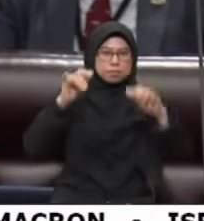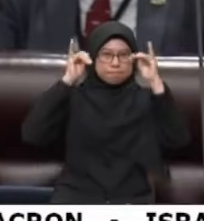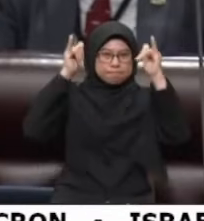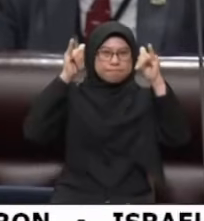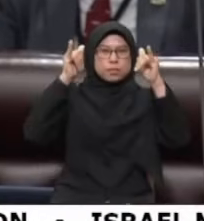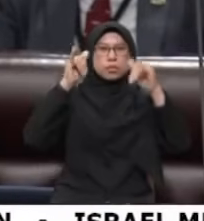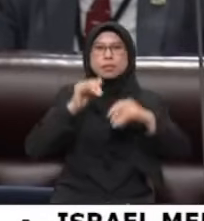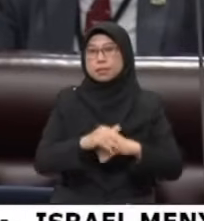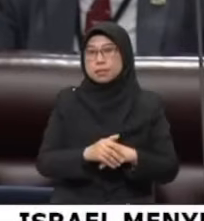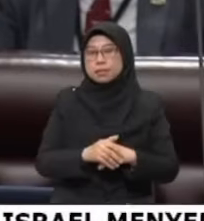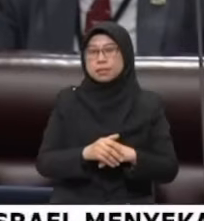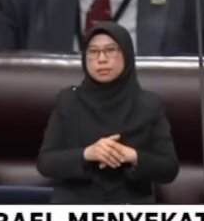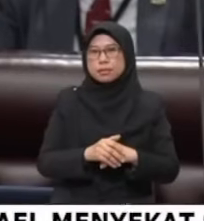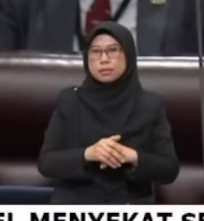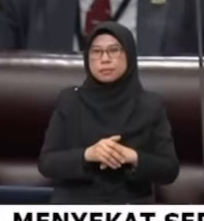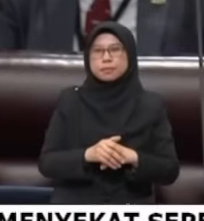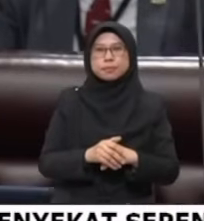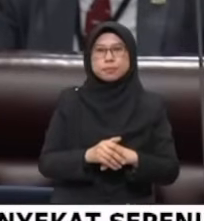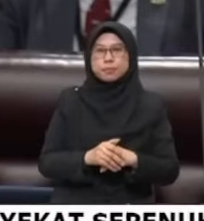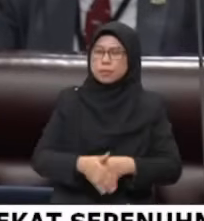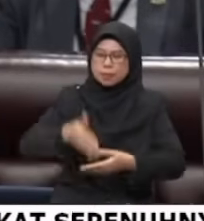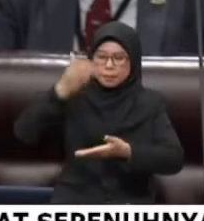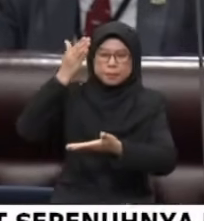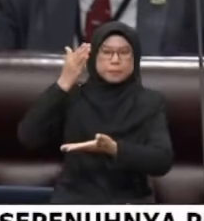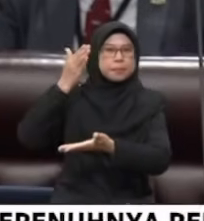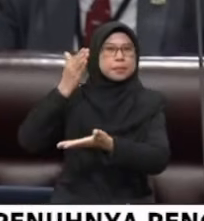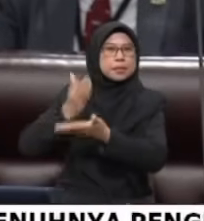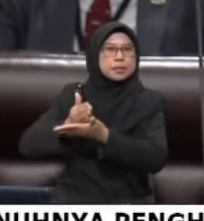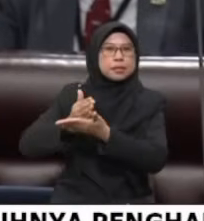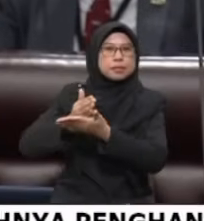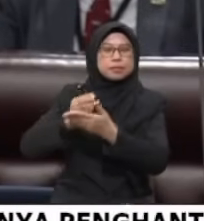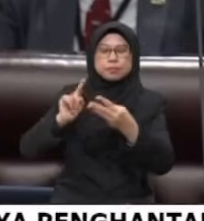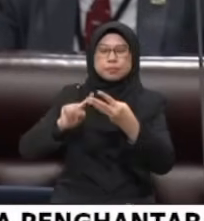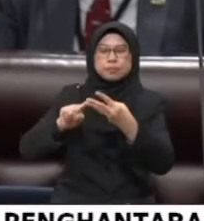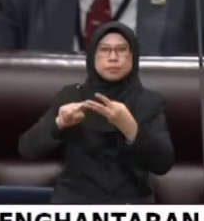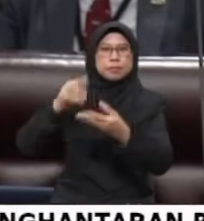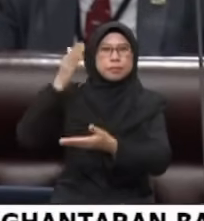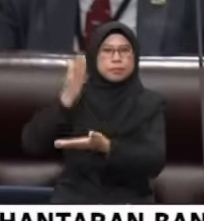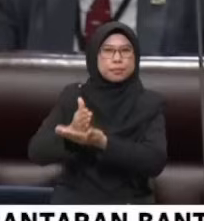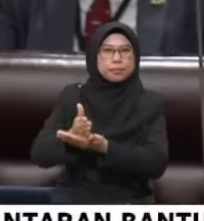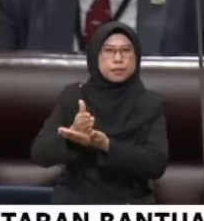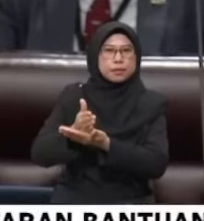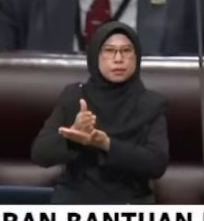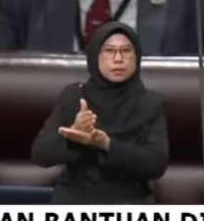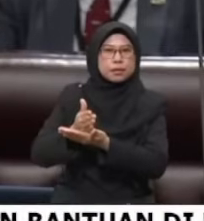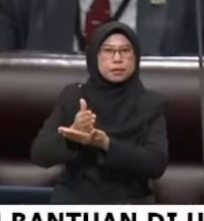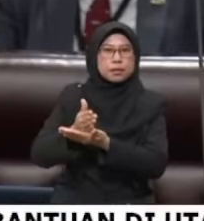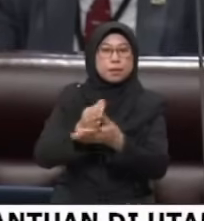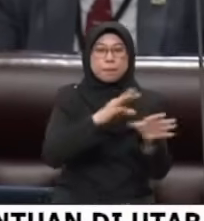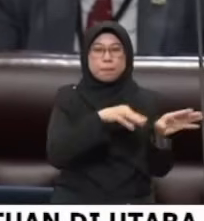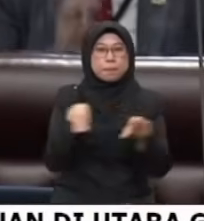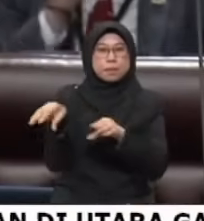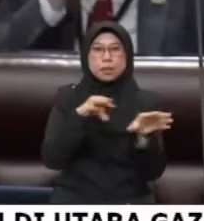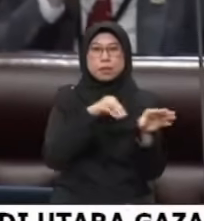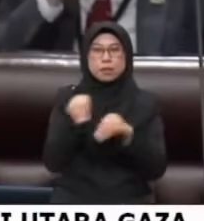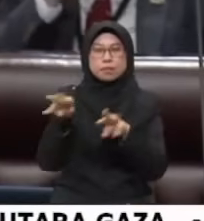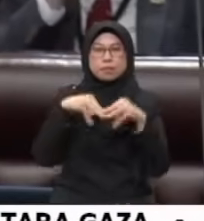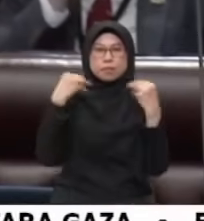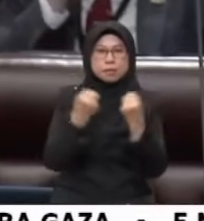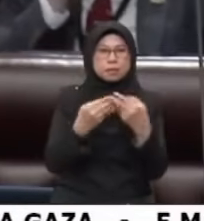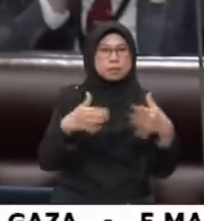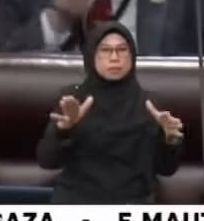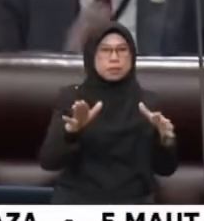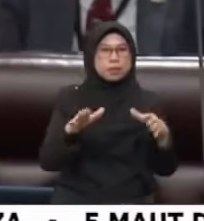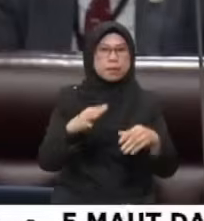dengan izrain settlers menghentikan nombor tiga menghentikan serta-merta pemindahan orang awam Palestin